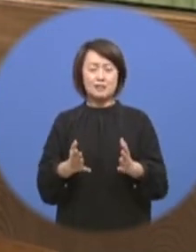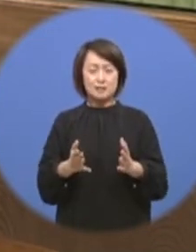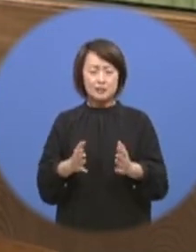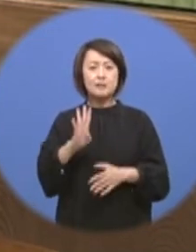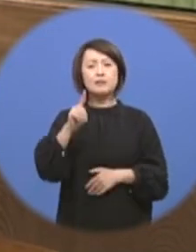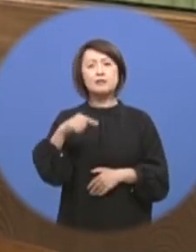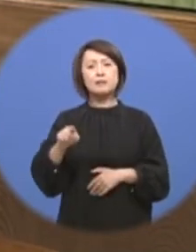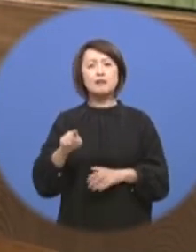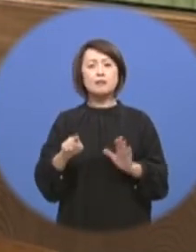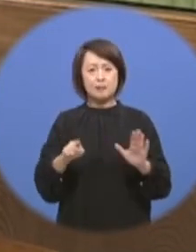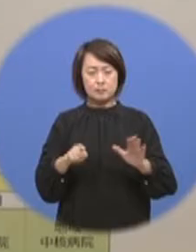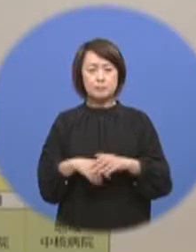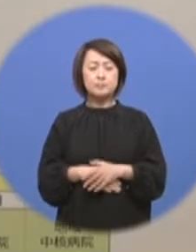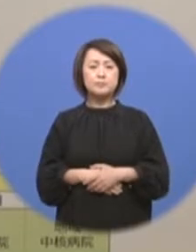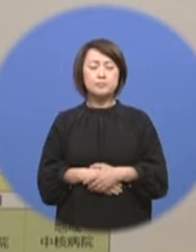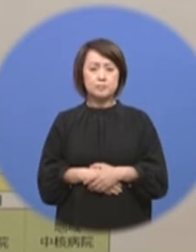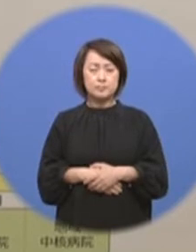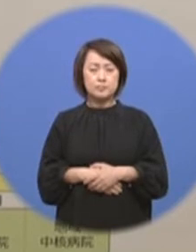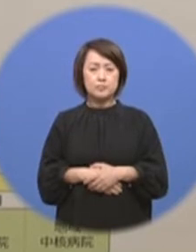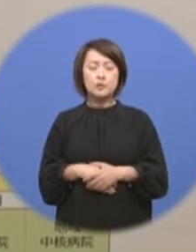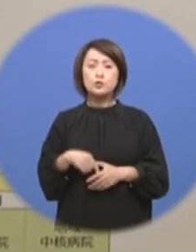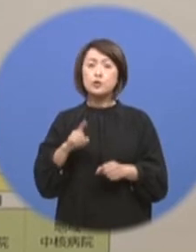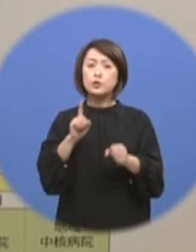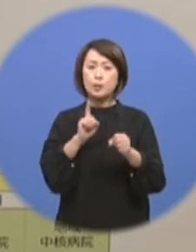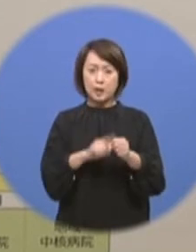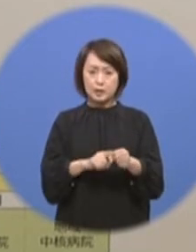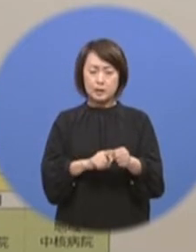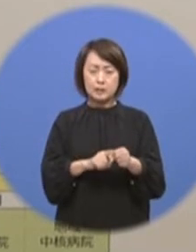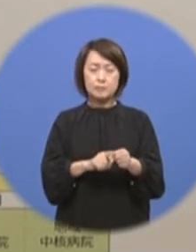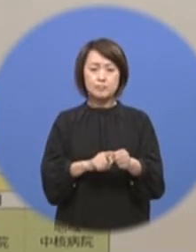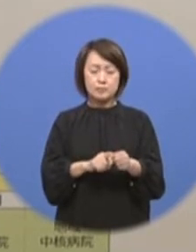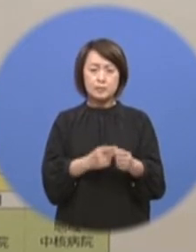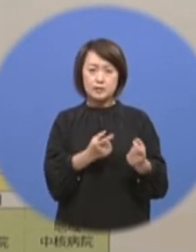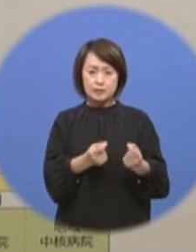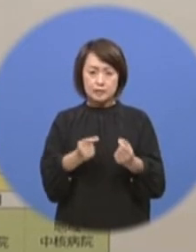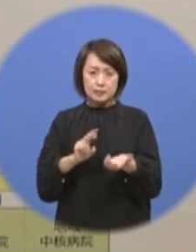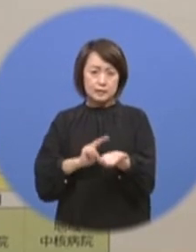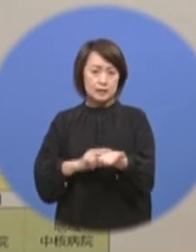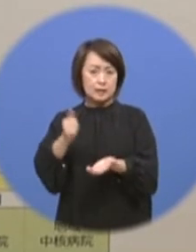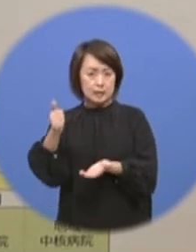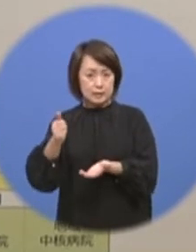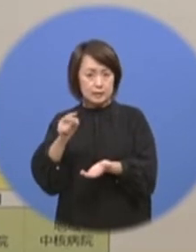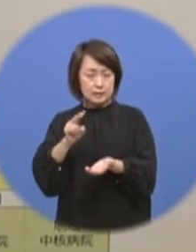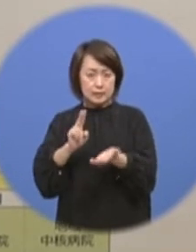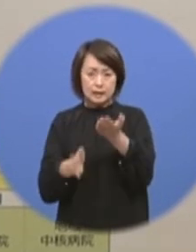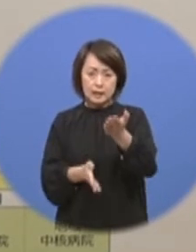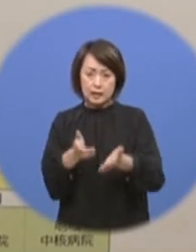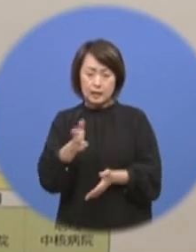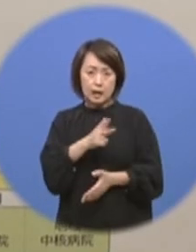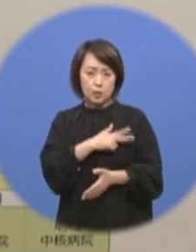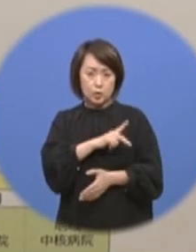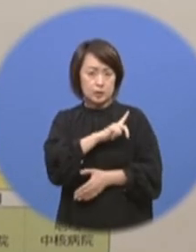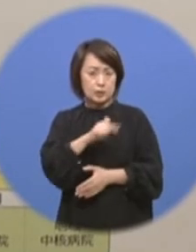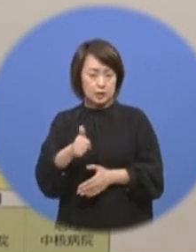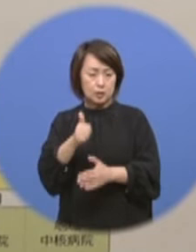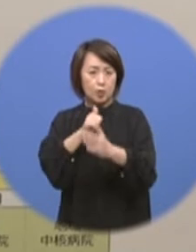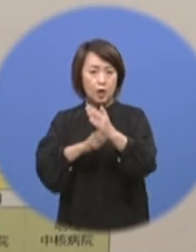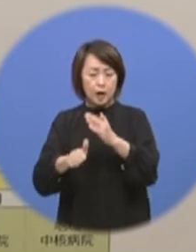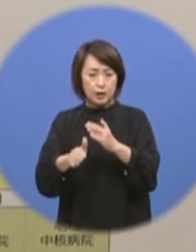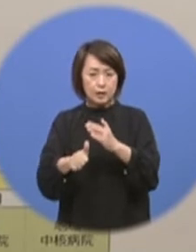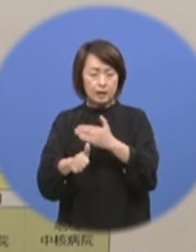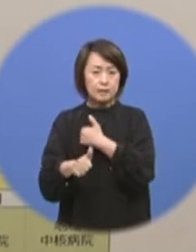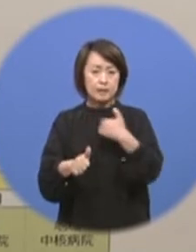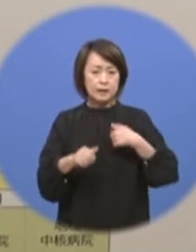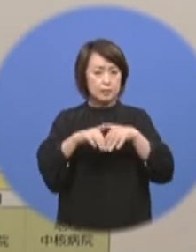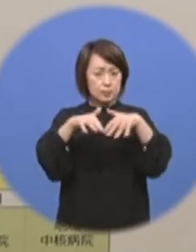県なんですけれどもそのためにはちゃんとした医師看護師などの派遣をきちんとできるようにし